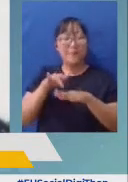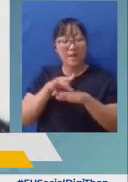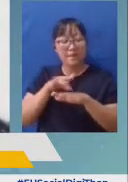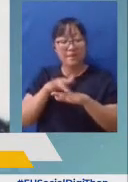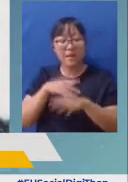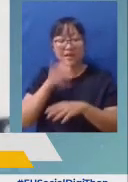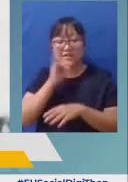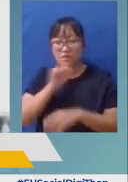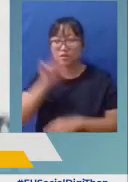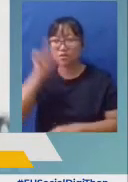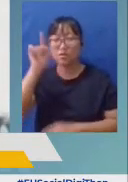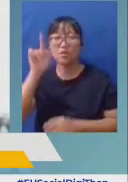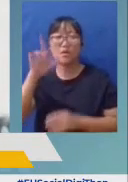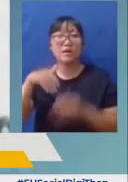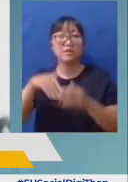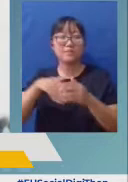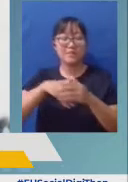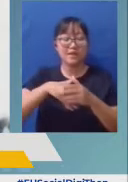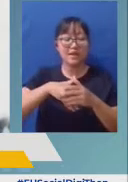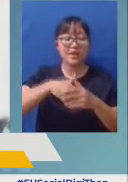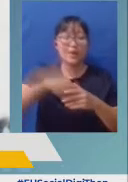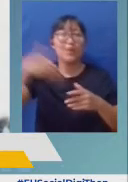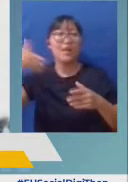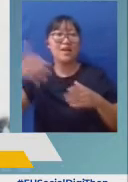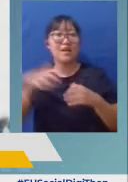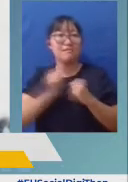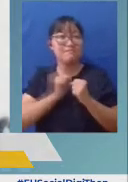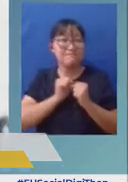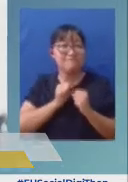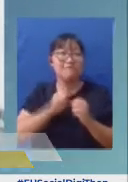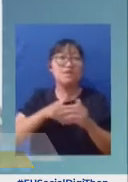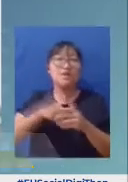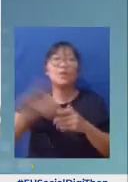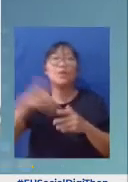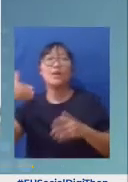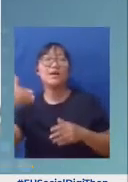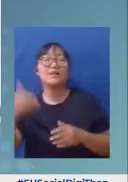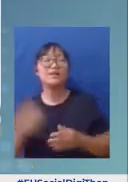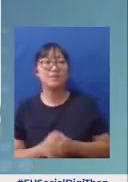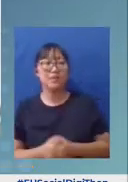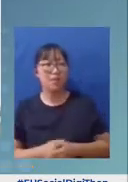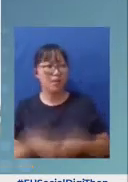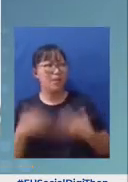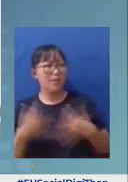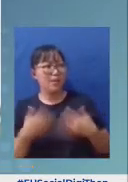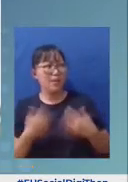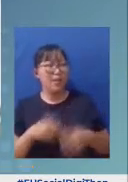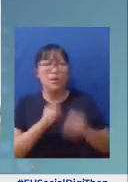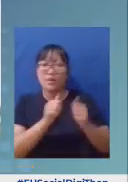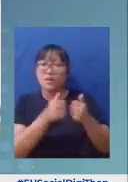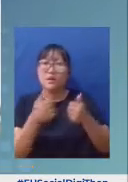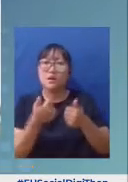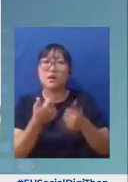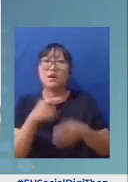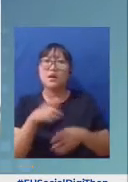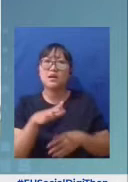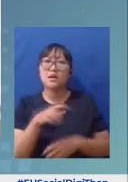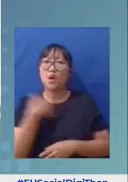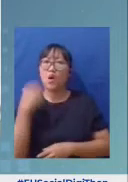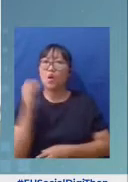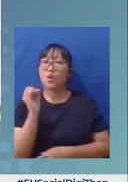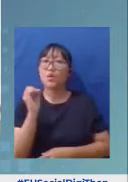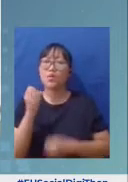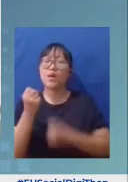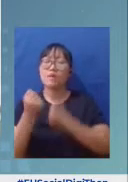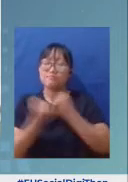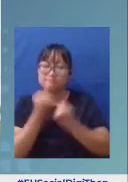keluar. Hai, itu Mbak. Keren banget ya Bu, bahwa sebenarnya kita sebagai orang tua juga berperan, tetapi guru BK juga jangan reaktif ya. Nanti,